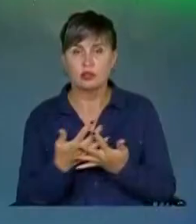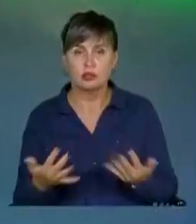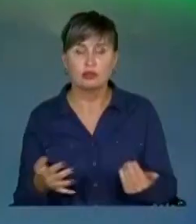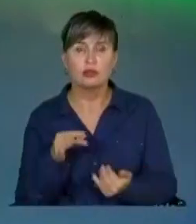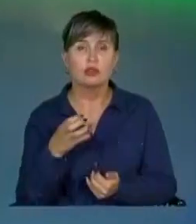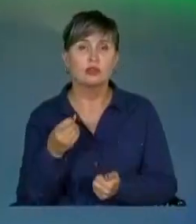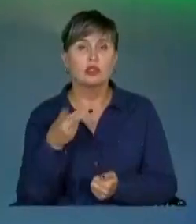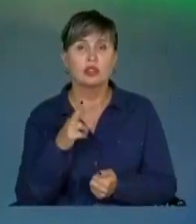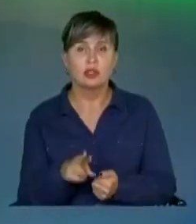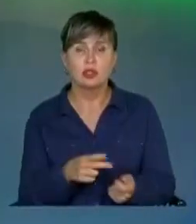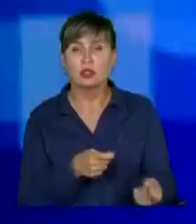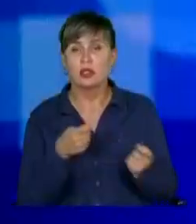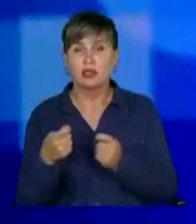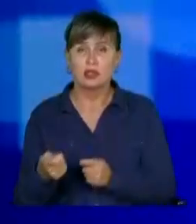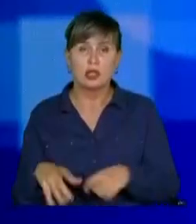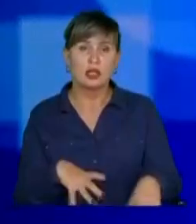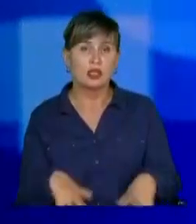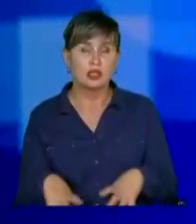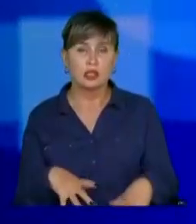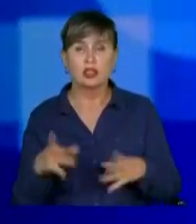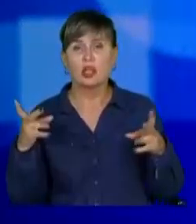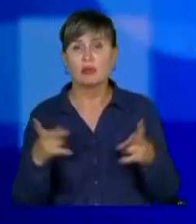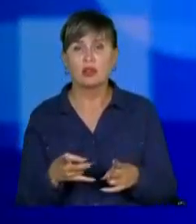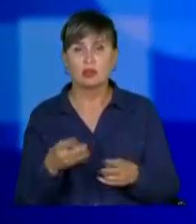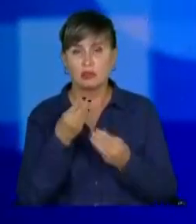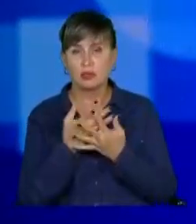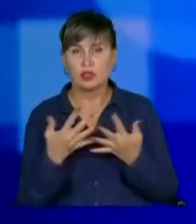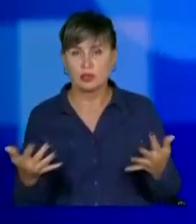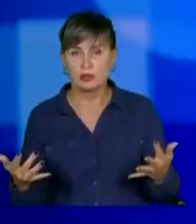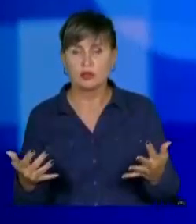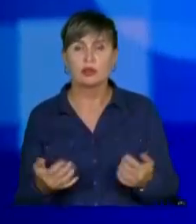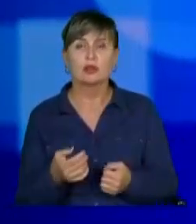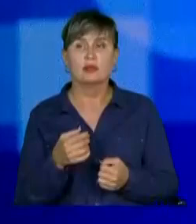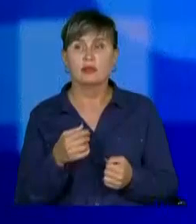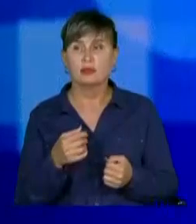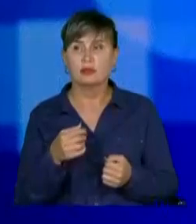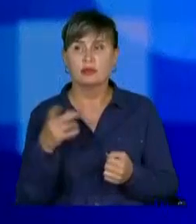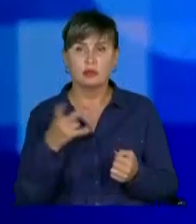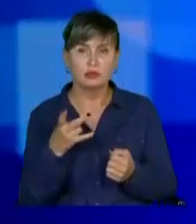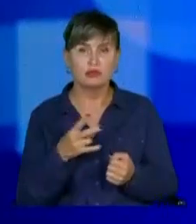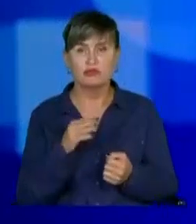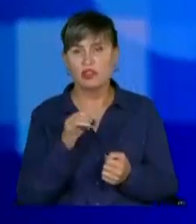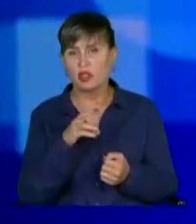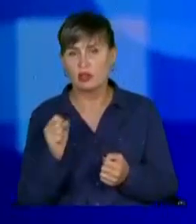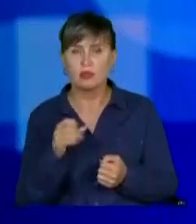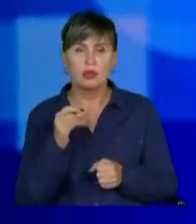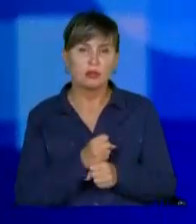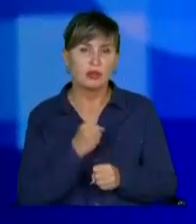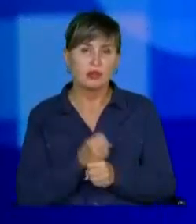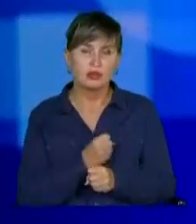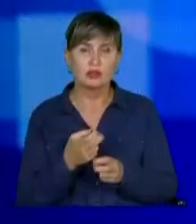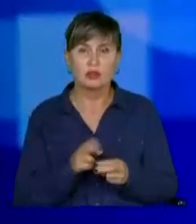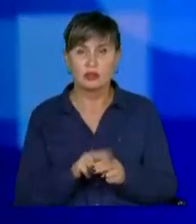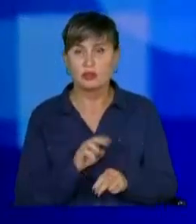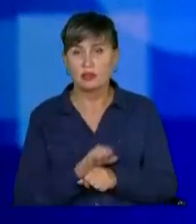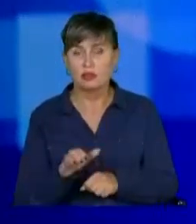Кроме того, для снабжения рынка необходимыми продуктами, товарами непосредственно самими фермерами и производителями данных товаров и